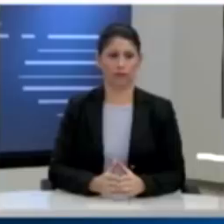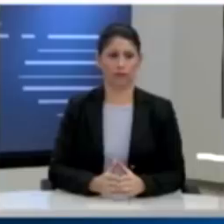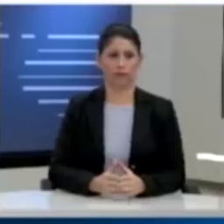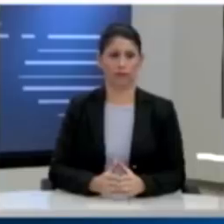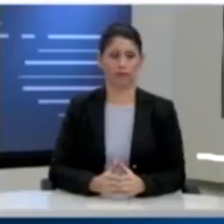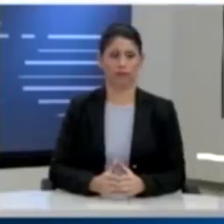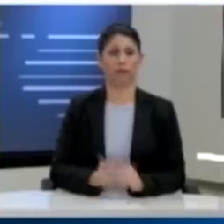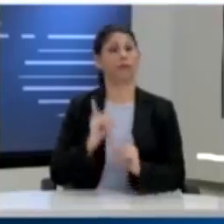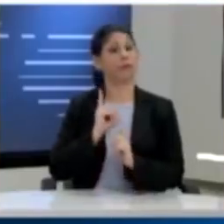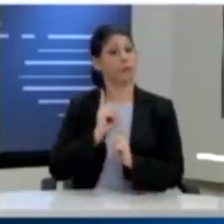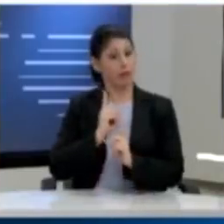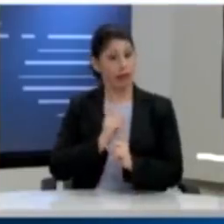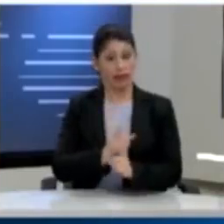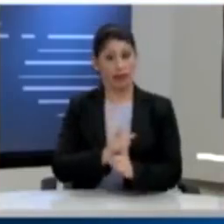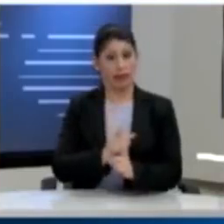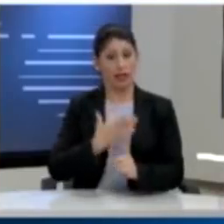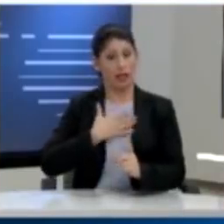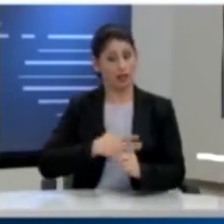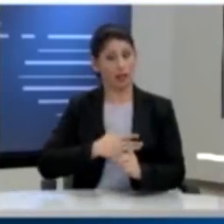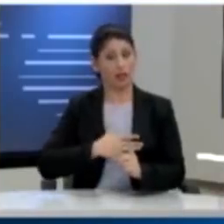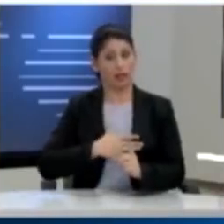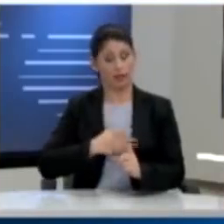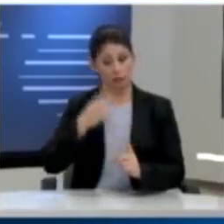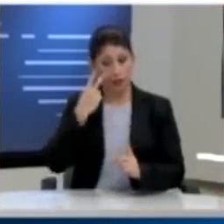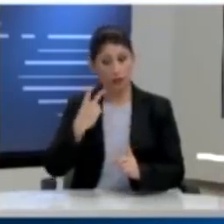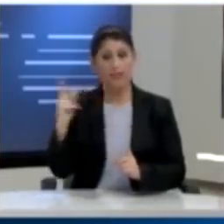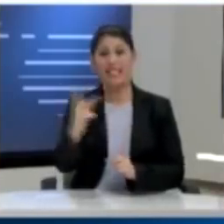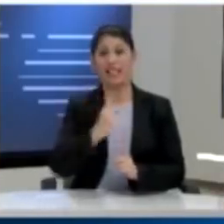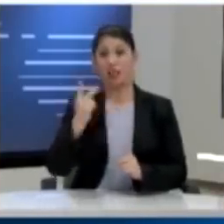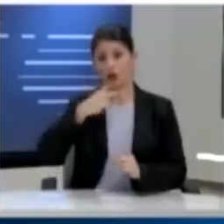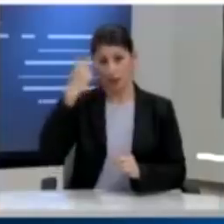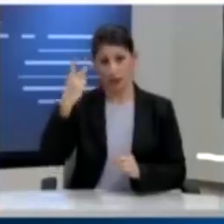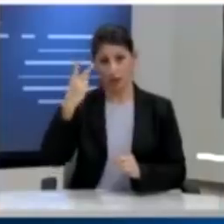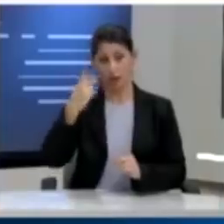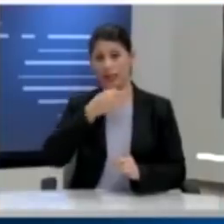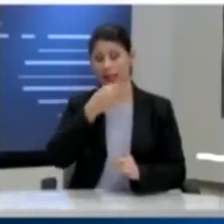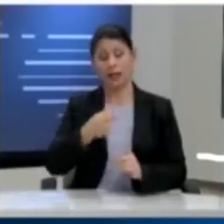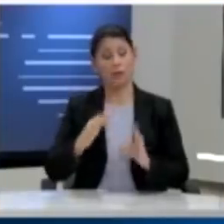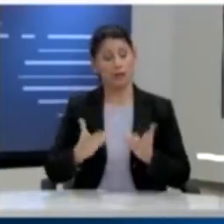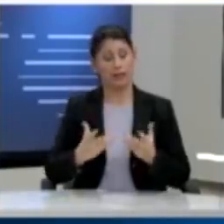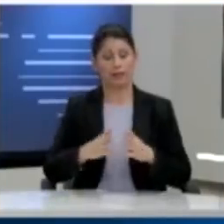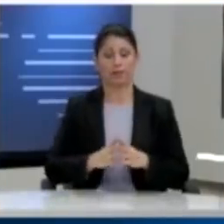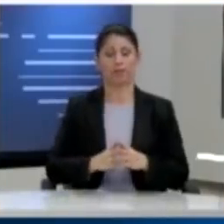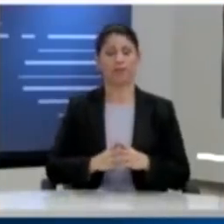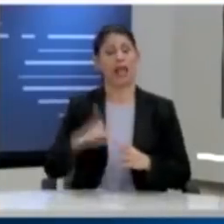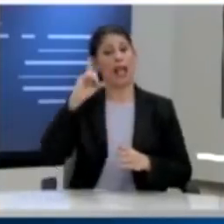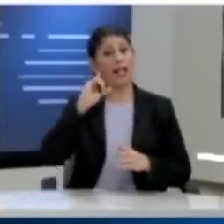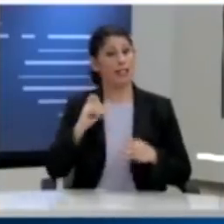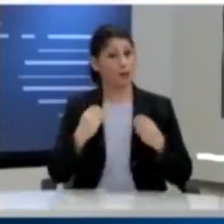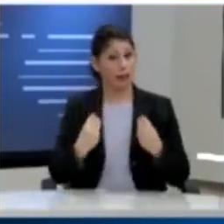Ιδιαίτερα θα θέλαμε να σταθούμε στα λεγόμενα κοινωνικά δικαιώματα και να υπογραμμίσουμε τα εξής. Ξέρουμε